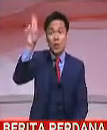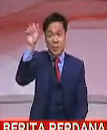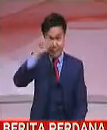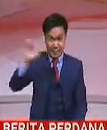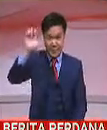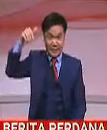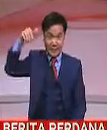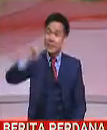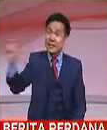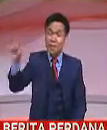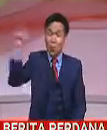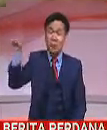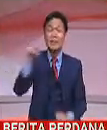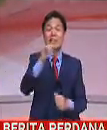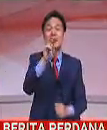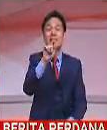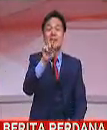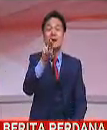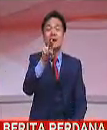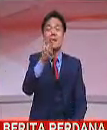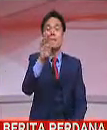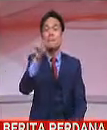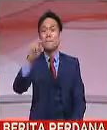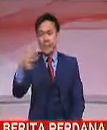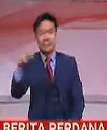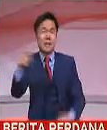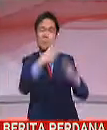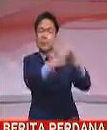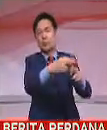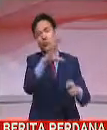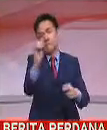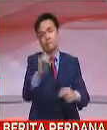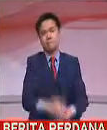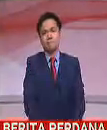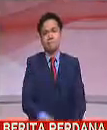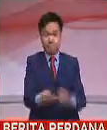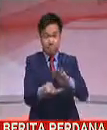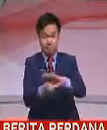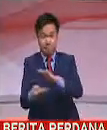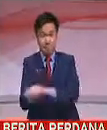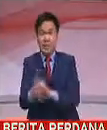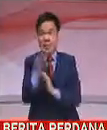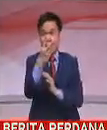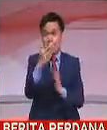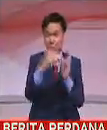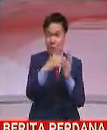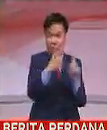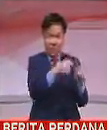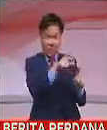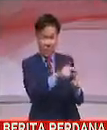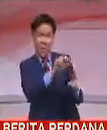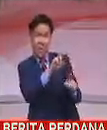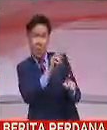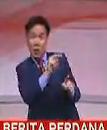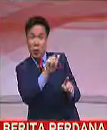tourism Malaysia untuk Interbath Network. Tertuduh juga didakwa menerima dan meminta suapan RM16,500 daripada Ronald Seto